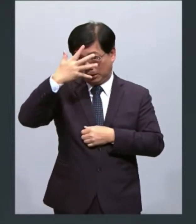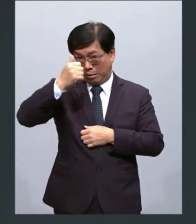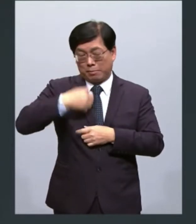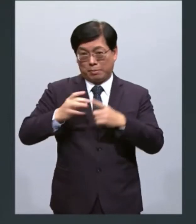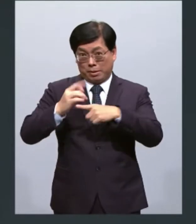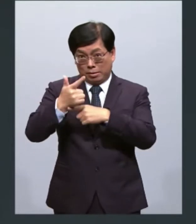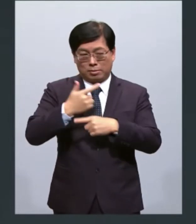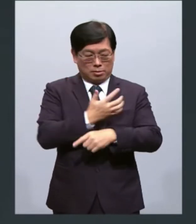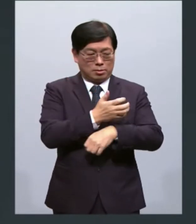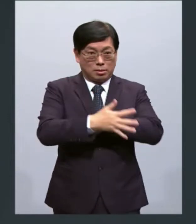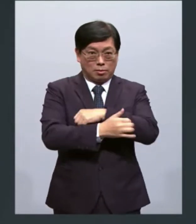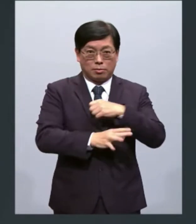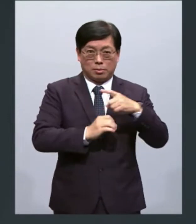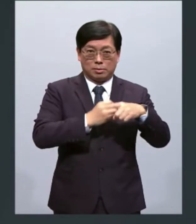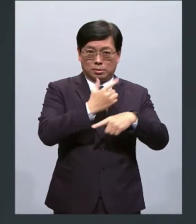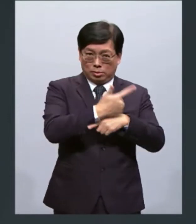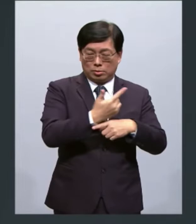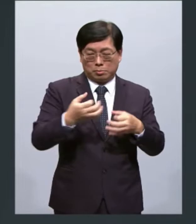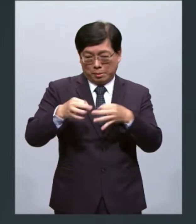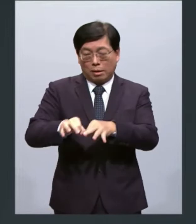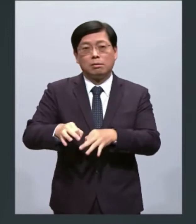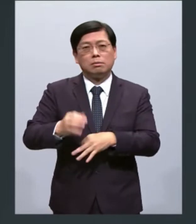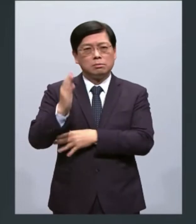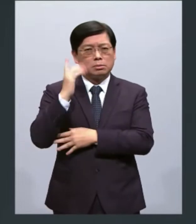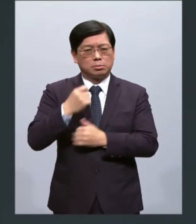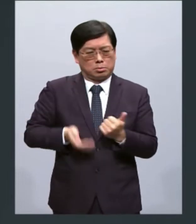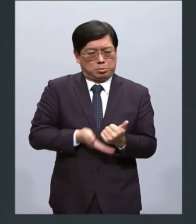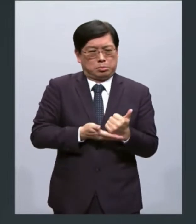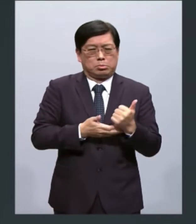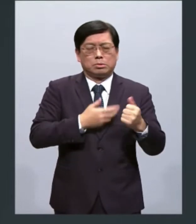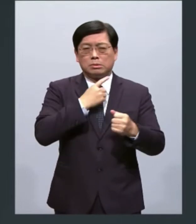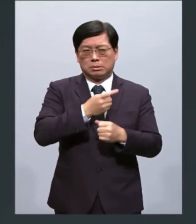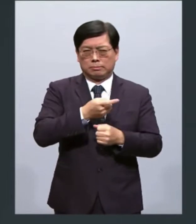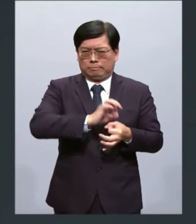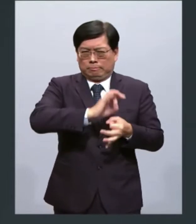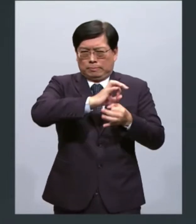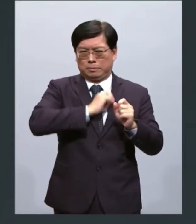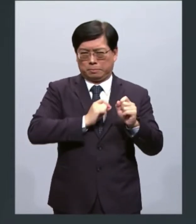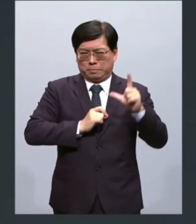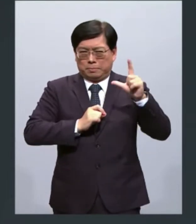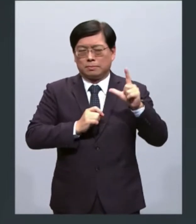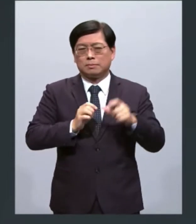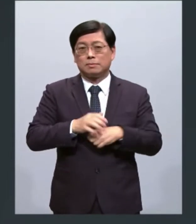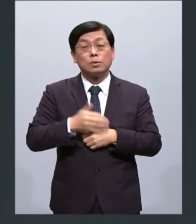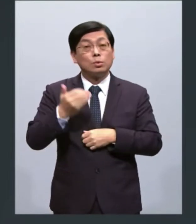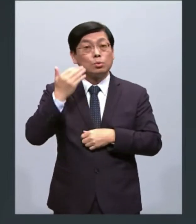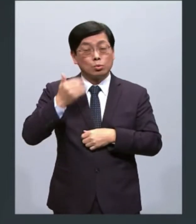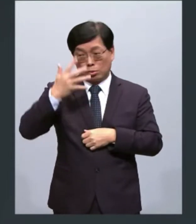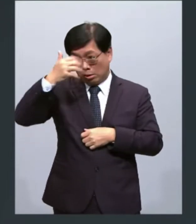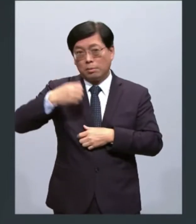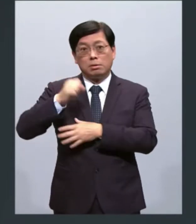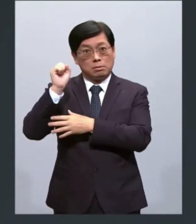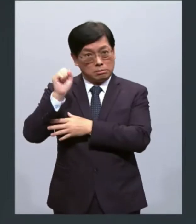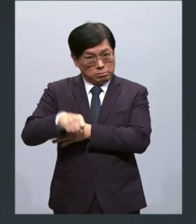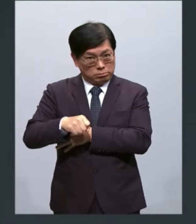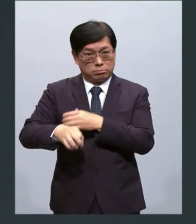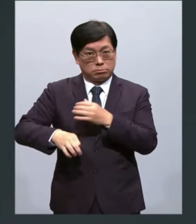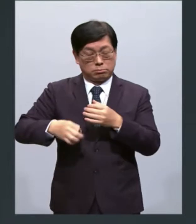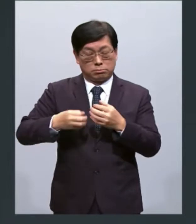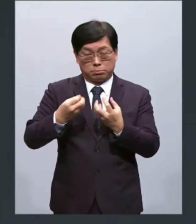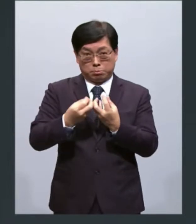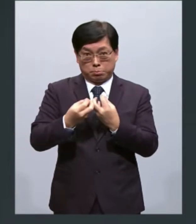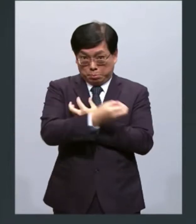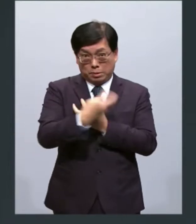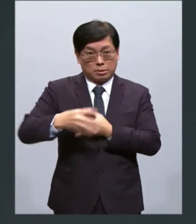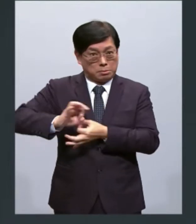劳工自提0到6%，政府应当鼓励劳工增加自提比例。如果雇主愿意提拨比例